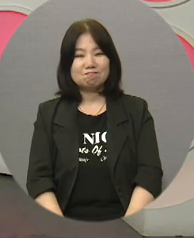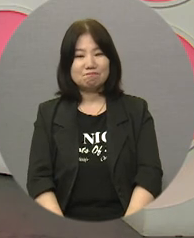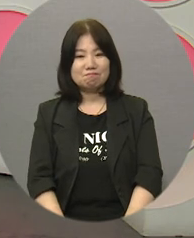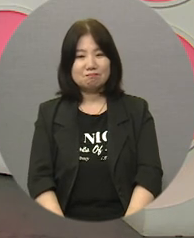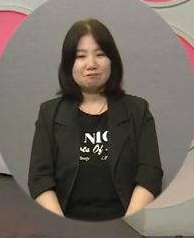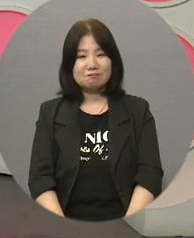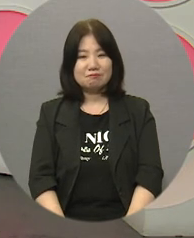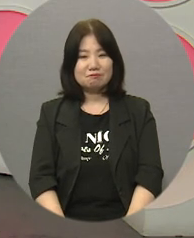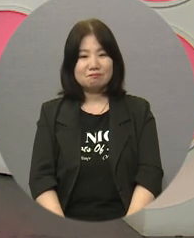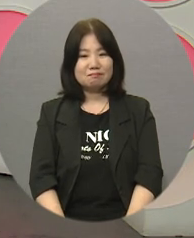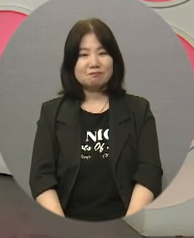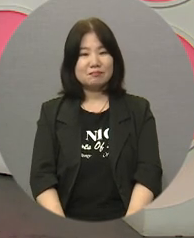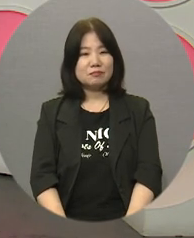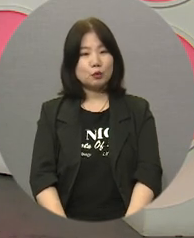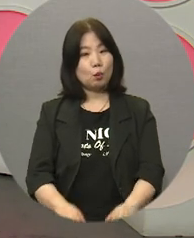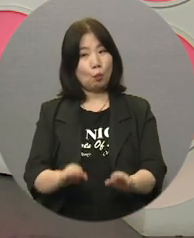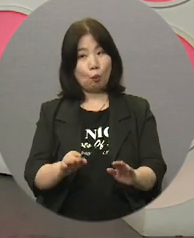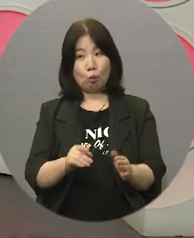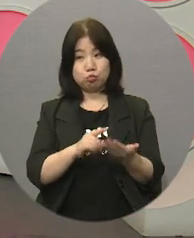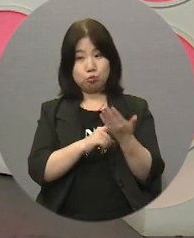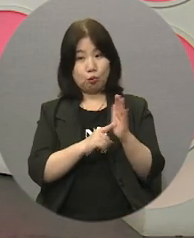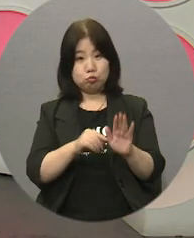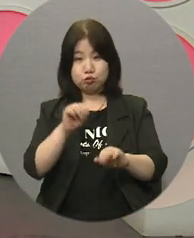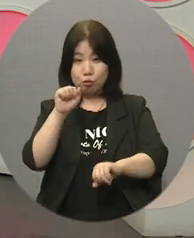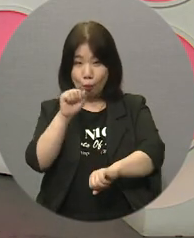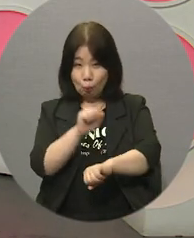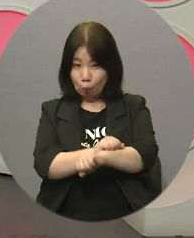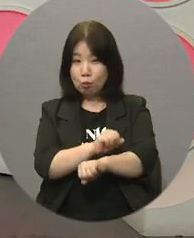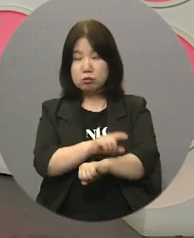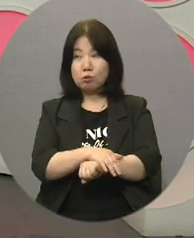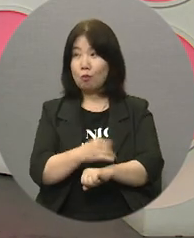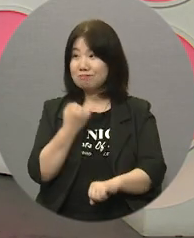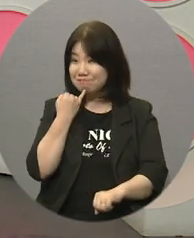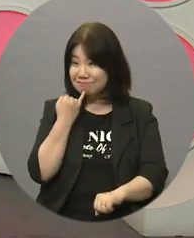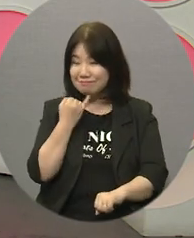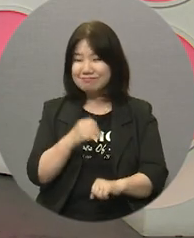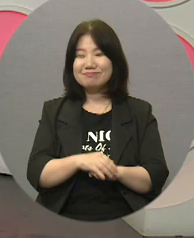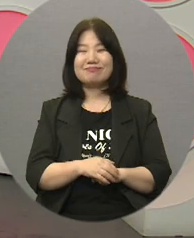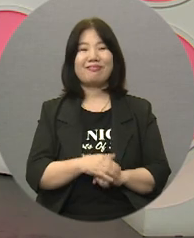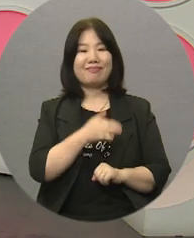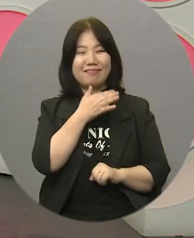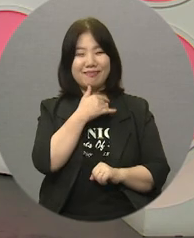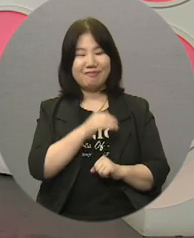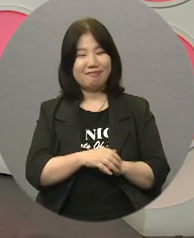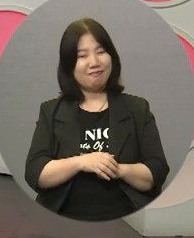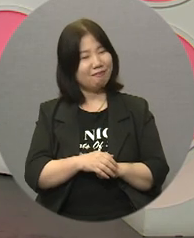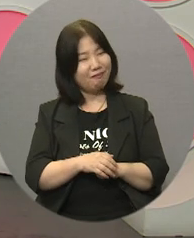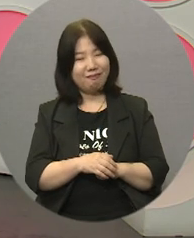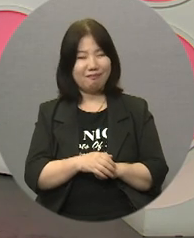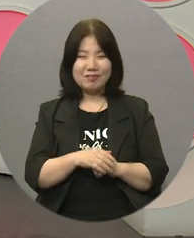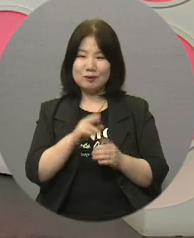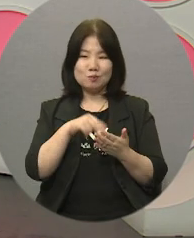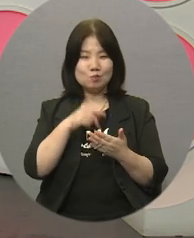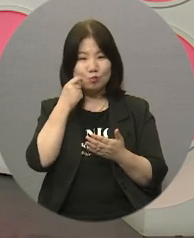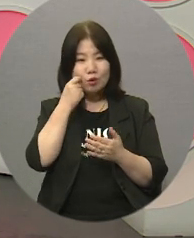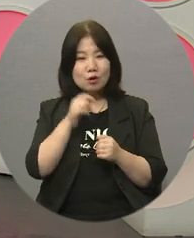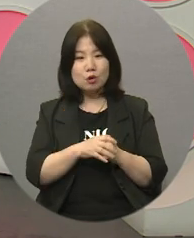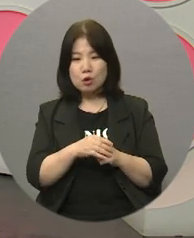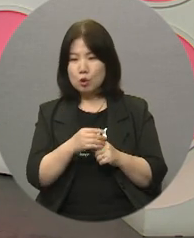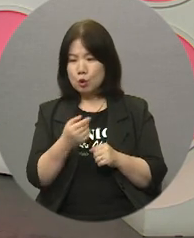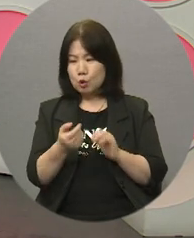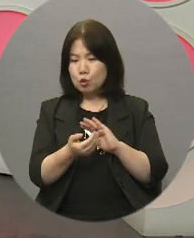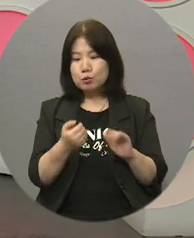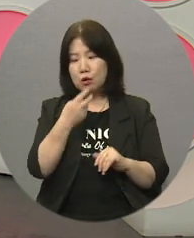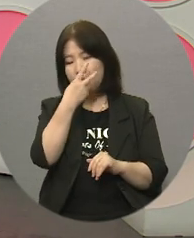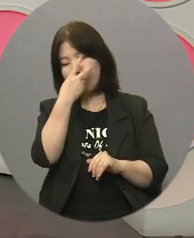네. 정윤 씨. 오늘 뭐 연기 잘 됐는데 이거. 괜찮았어요? 괜찮았어요. 나 연기가 잘 안 돼가지고. 그래, 좀 전에 졸린